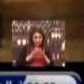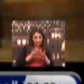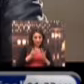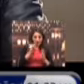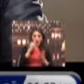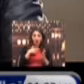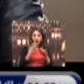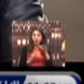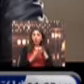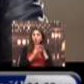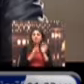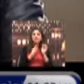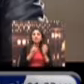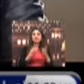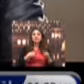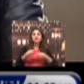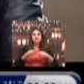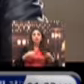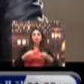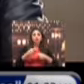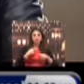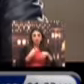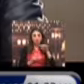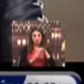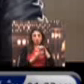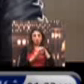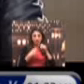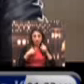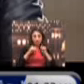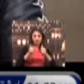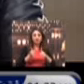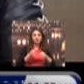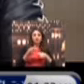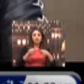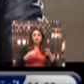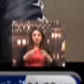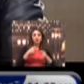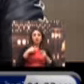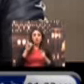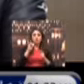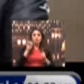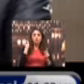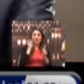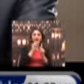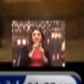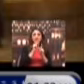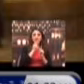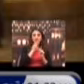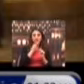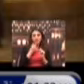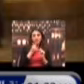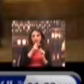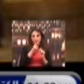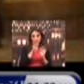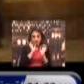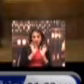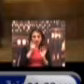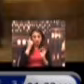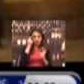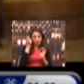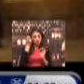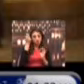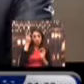ايه؟ تجارة علشان هدفي محدد ريادة الاعمال في مصر. بس انت راجل بتاع اختراعات وهندسة